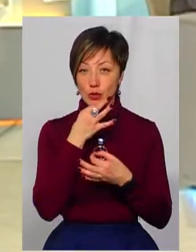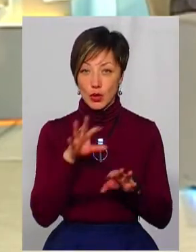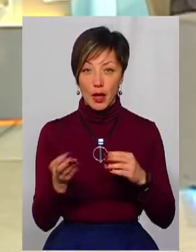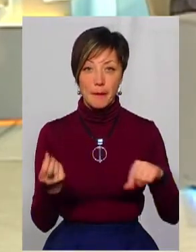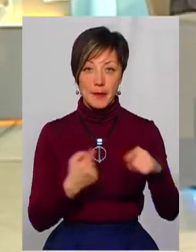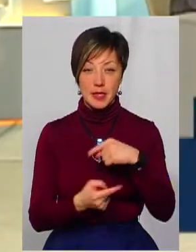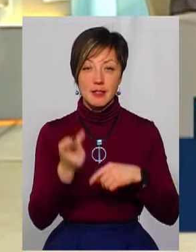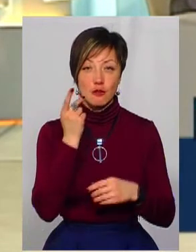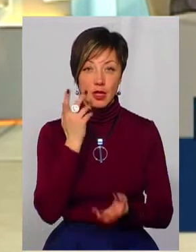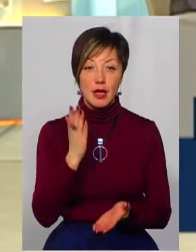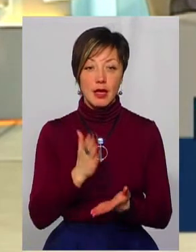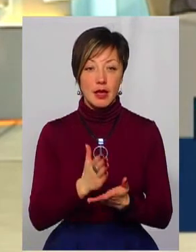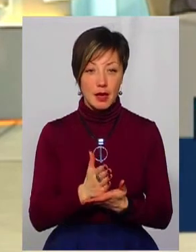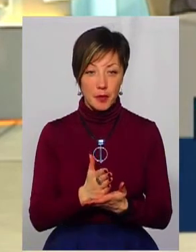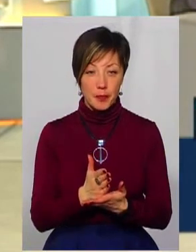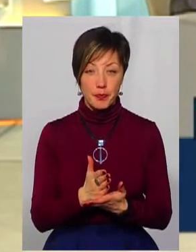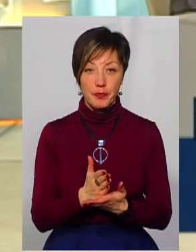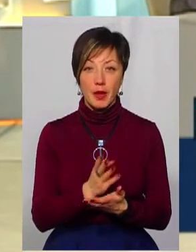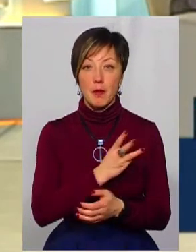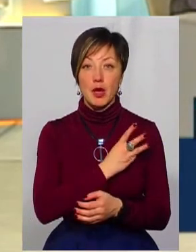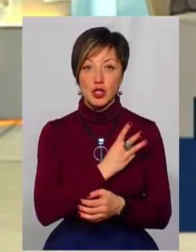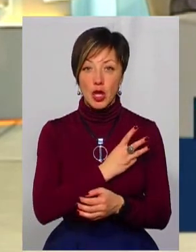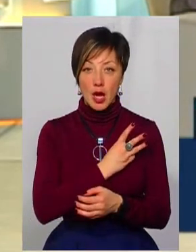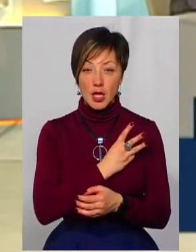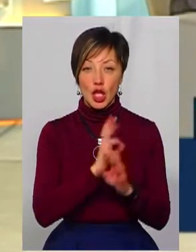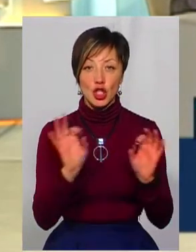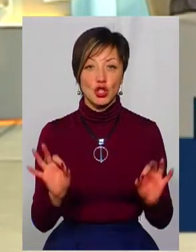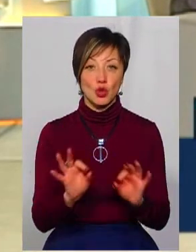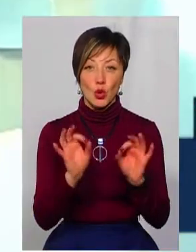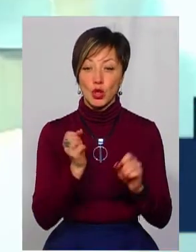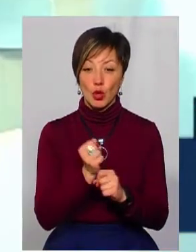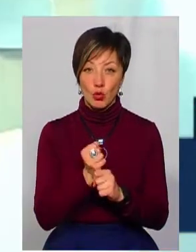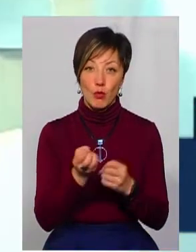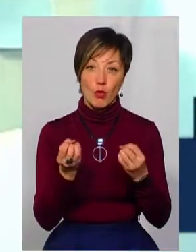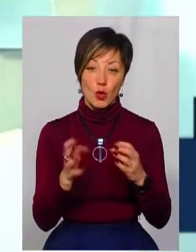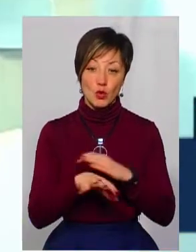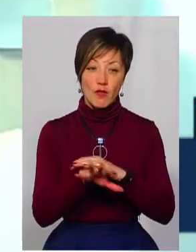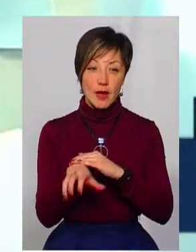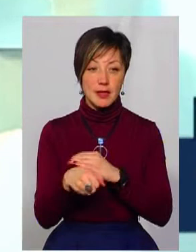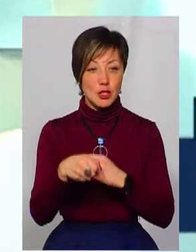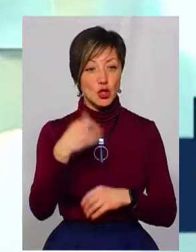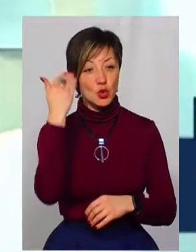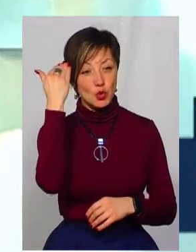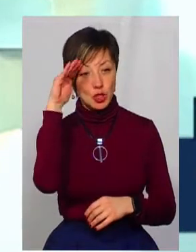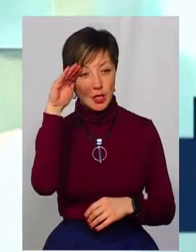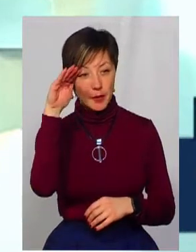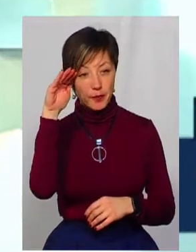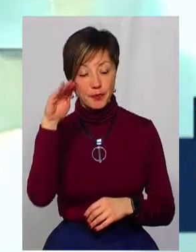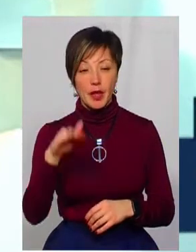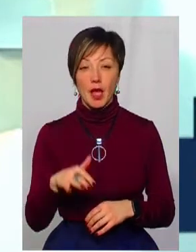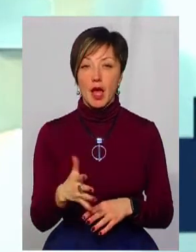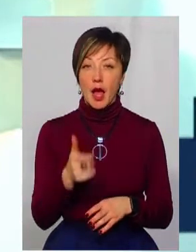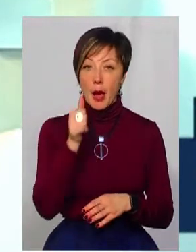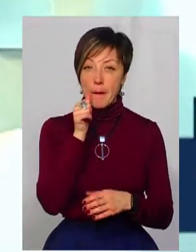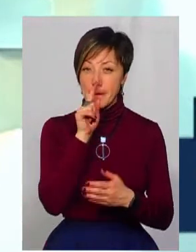будь-який бізнес, завжди є бажання когось, нічого не роблячи для цього, просто вкрасти чуже. Ну,